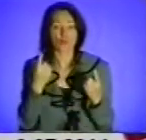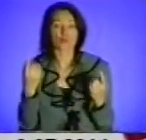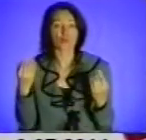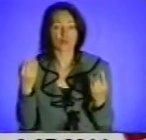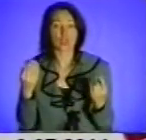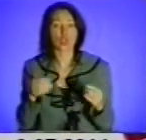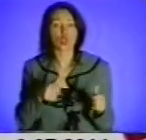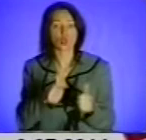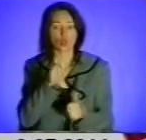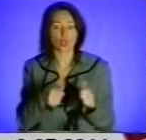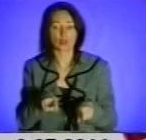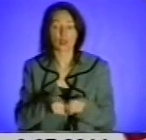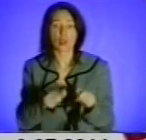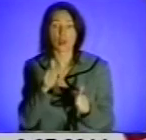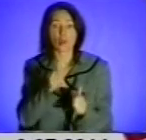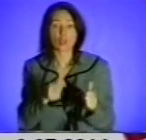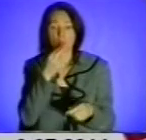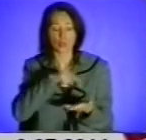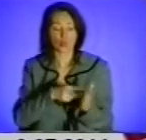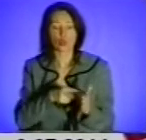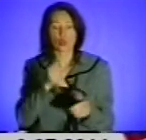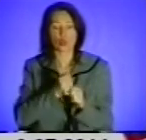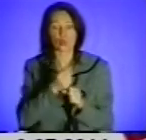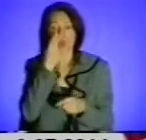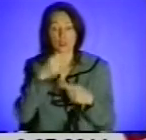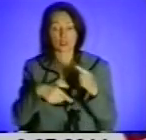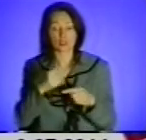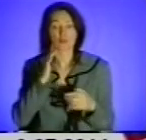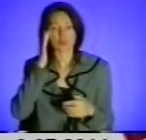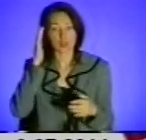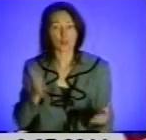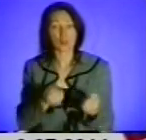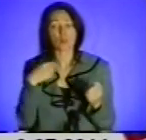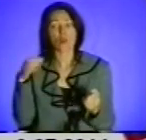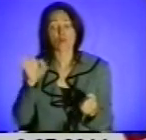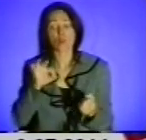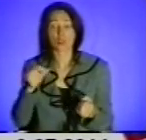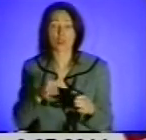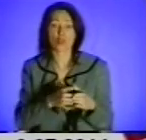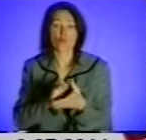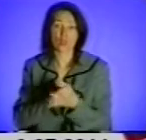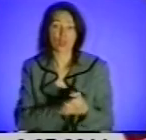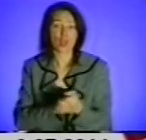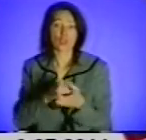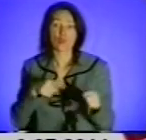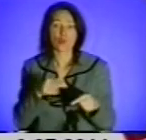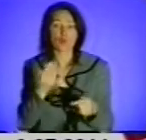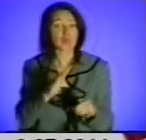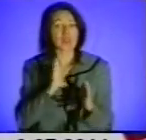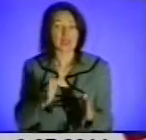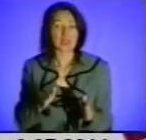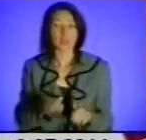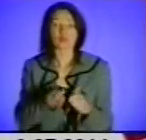матчі планують зробити традиційними. Ідею підтримали і в обласній федерації футболу. Вони не лише сприяють